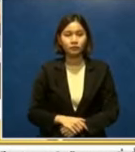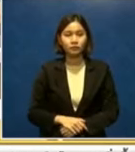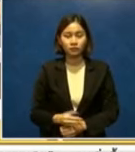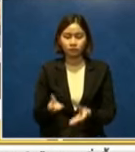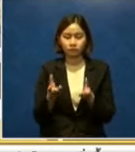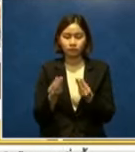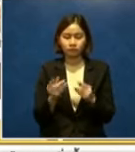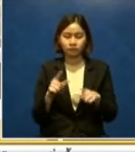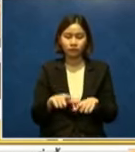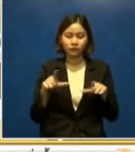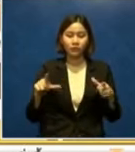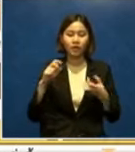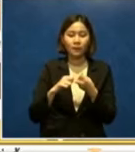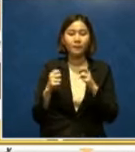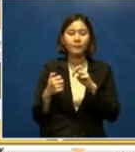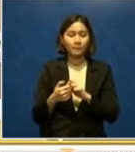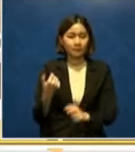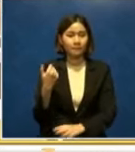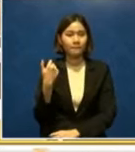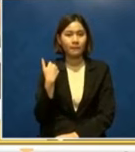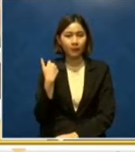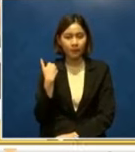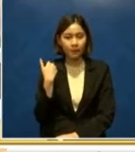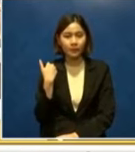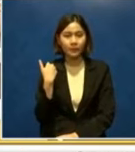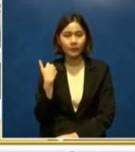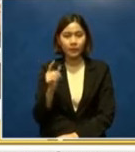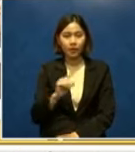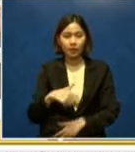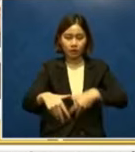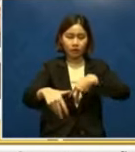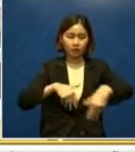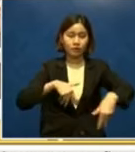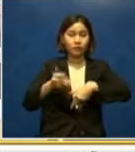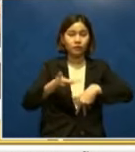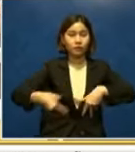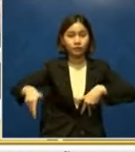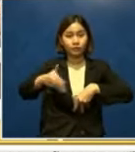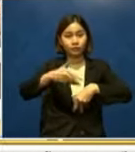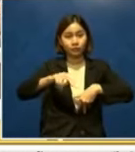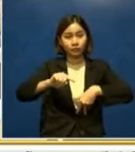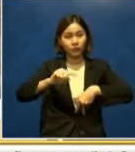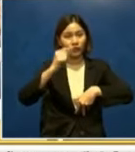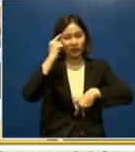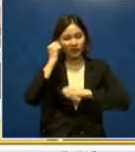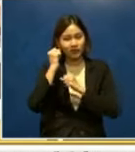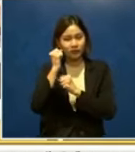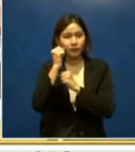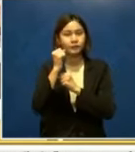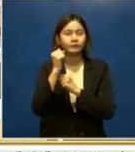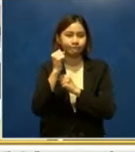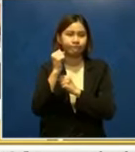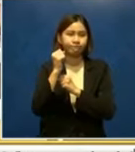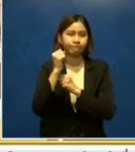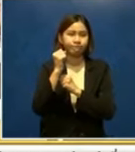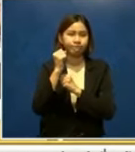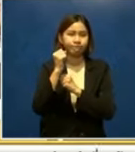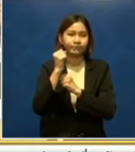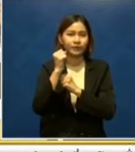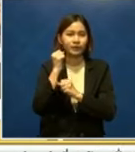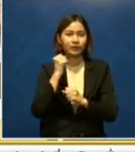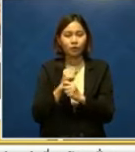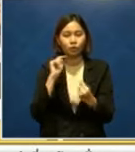ดินเป็นปัญหาที่พี่น้องประชาชนต้องต่อสู้ต่อสู้